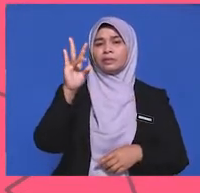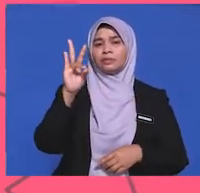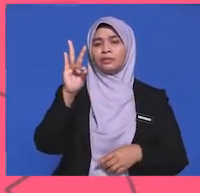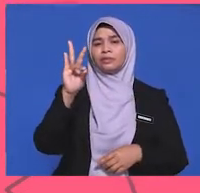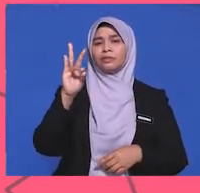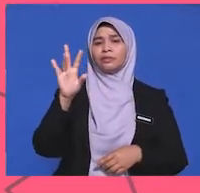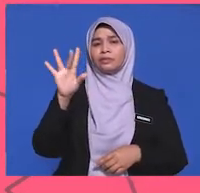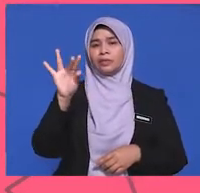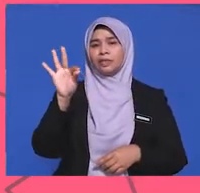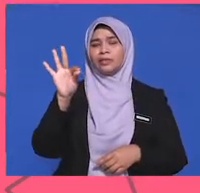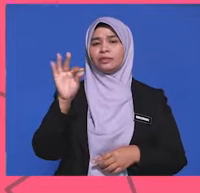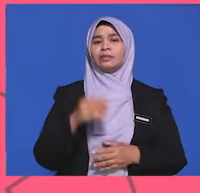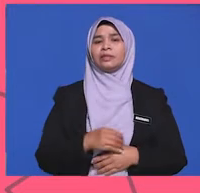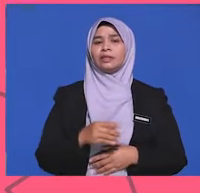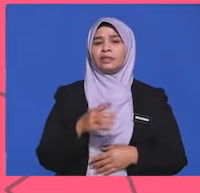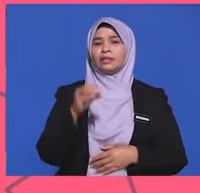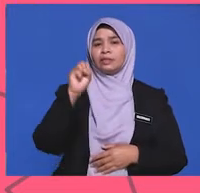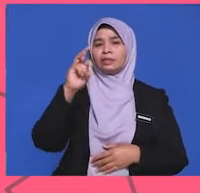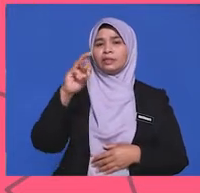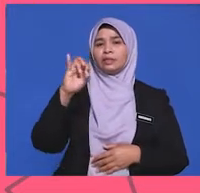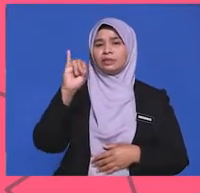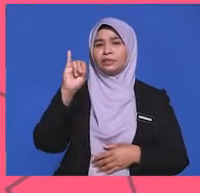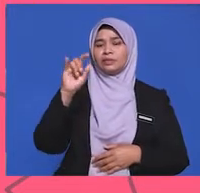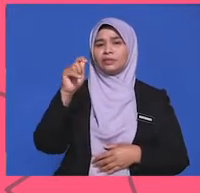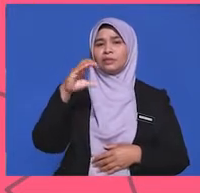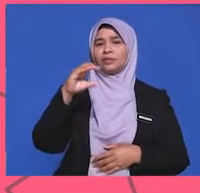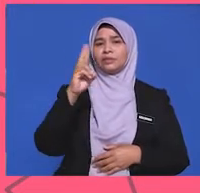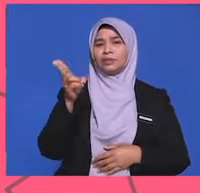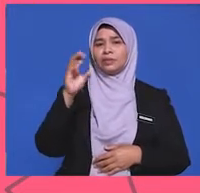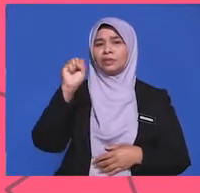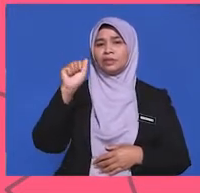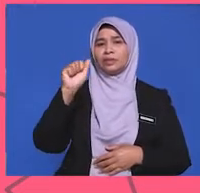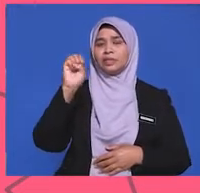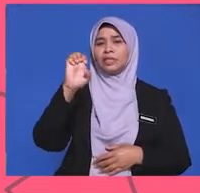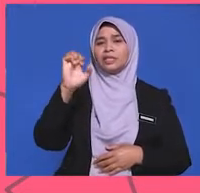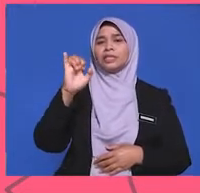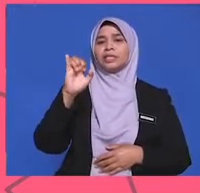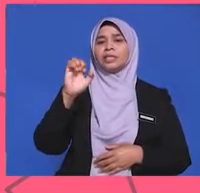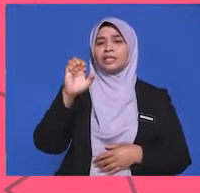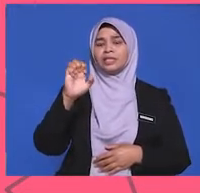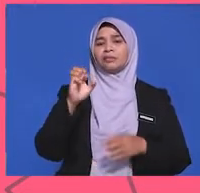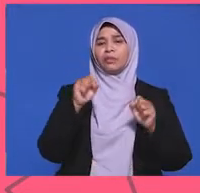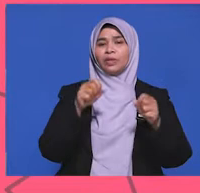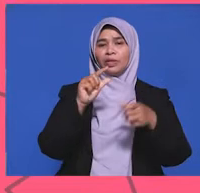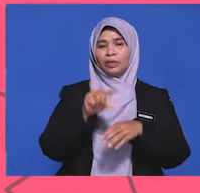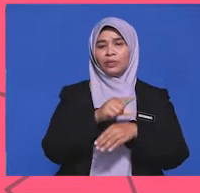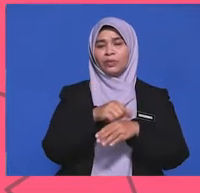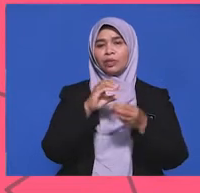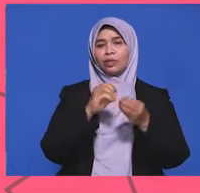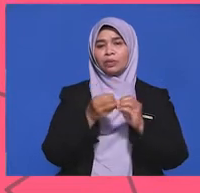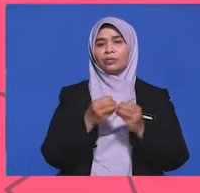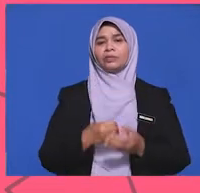1979. Manakala, switch case hanya boleh menggunakan nombor,